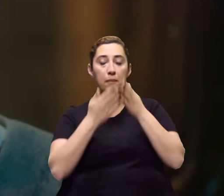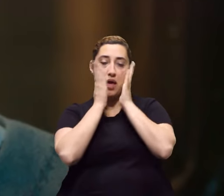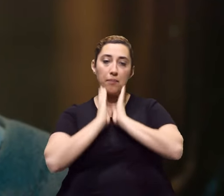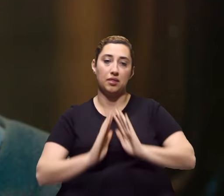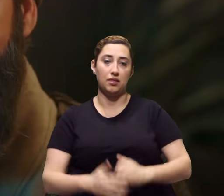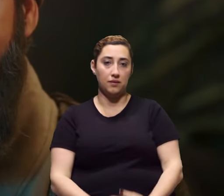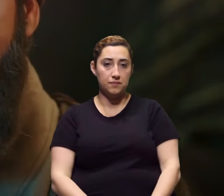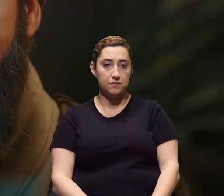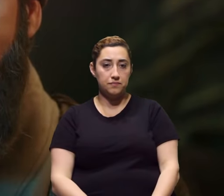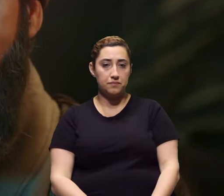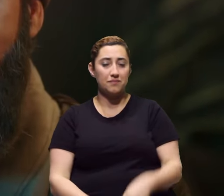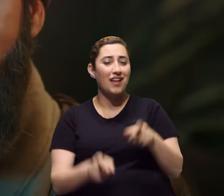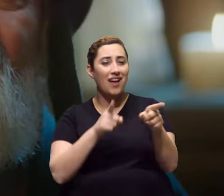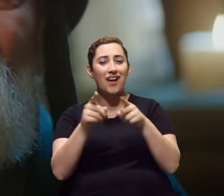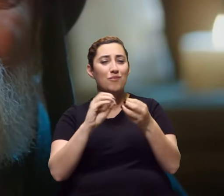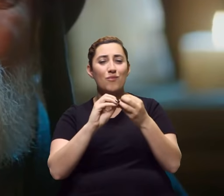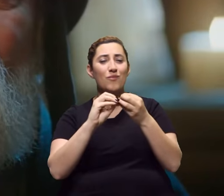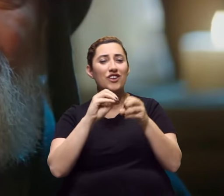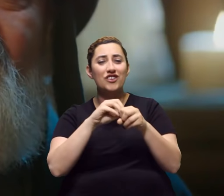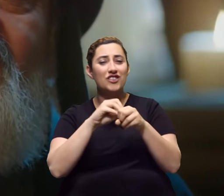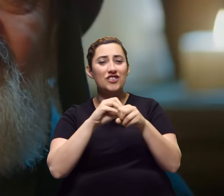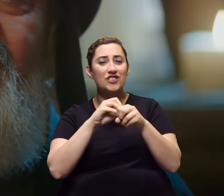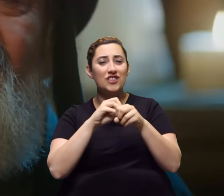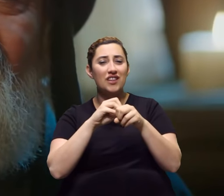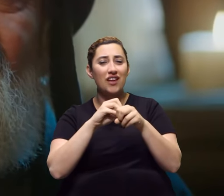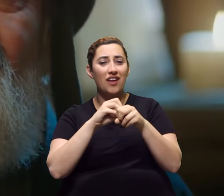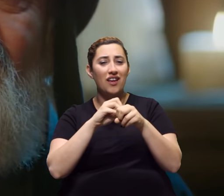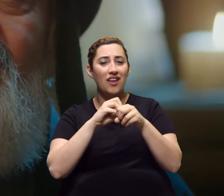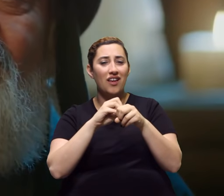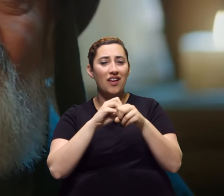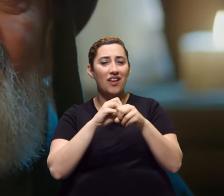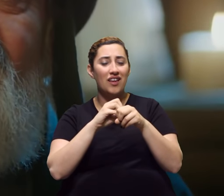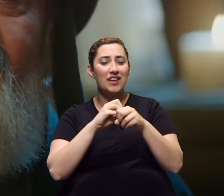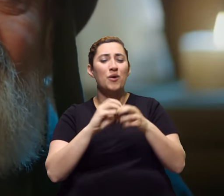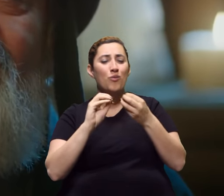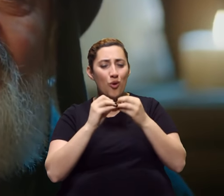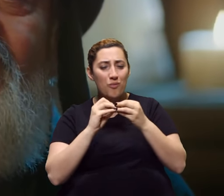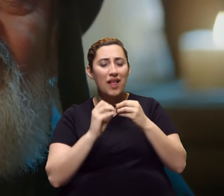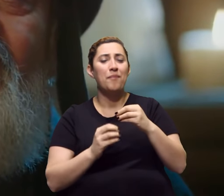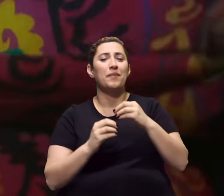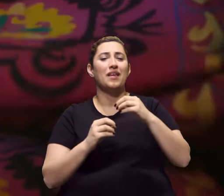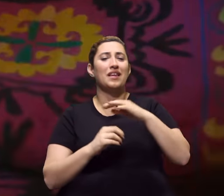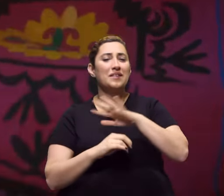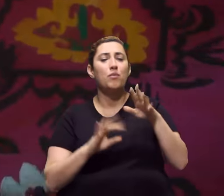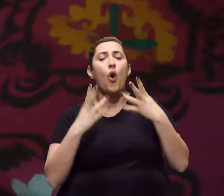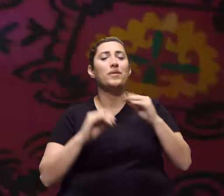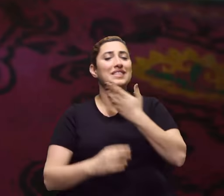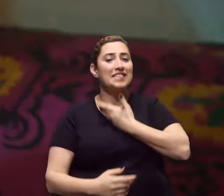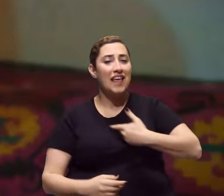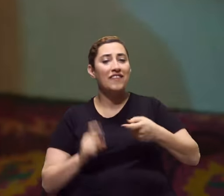Amin. Aralarında ülfet, geçim, sevgi